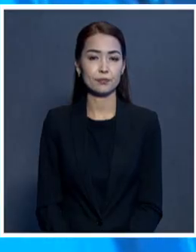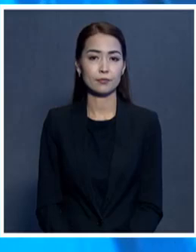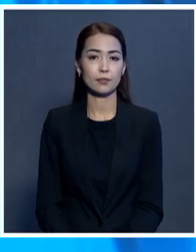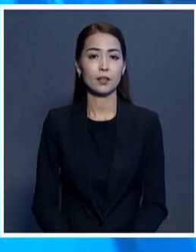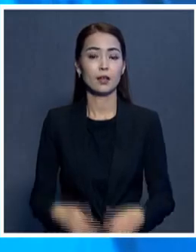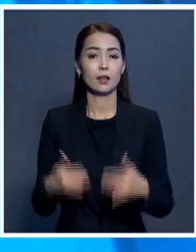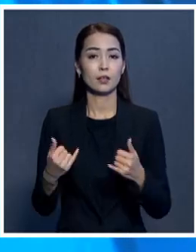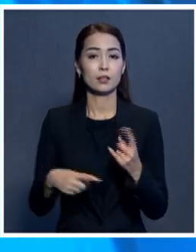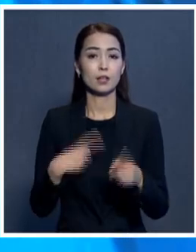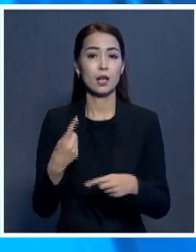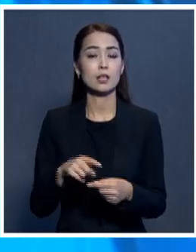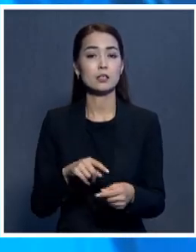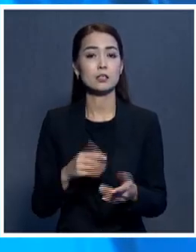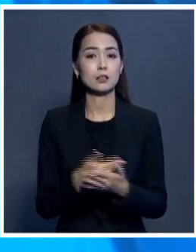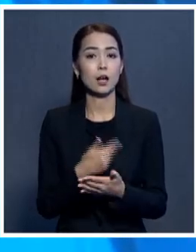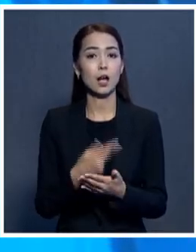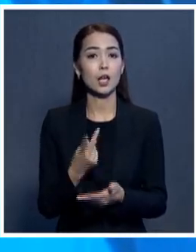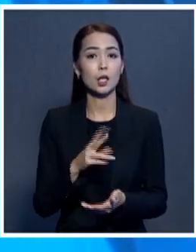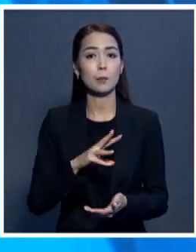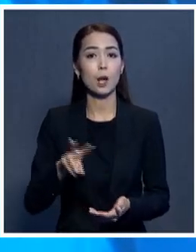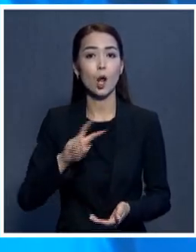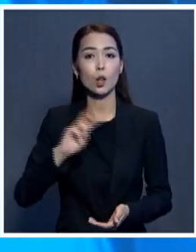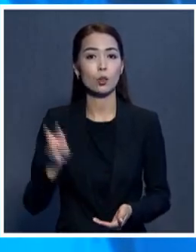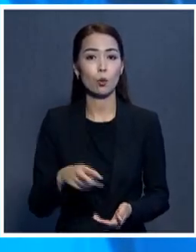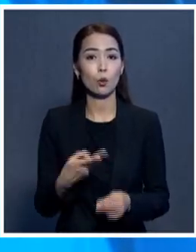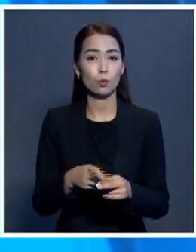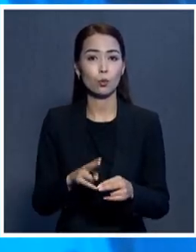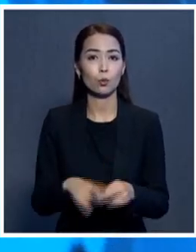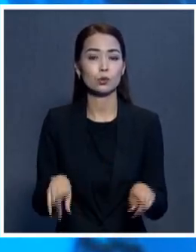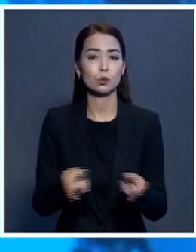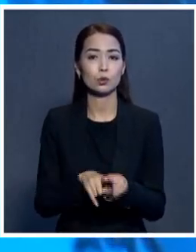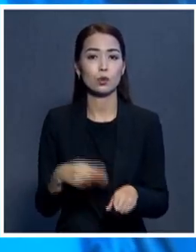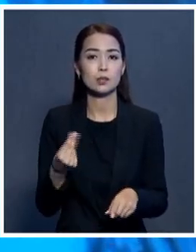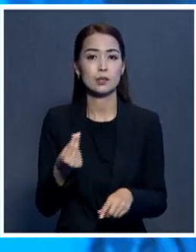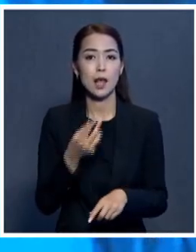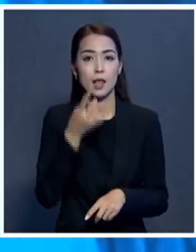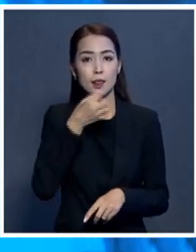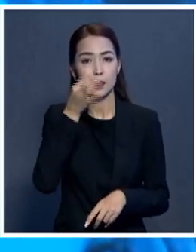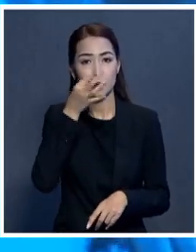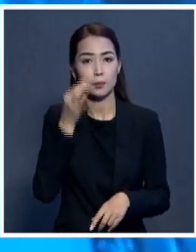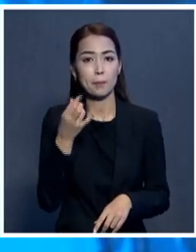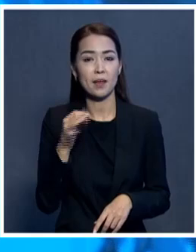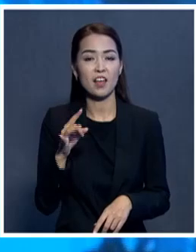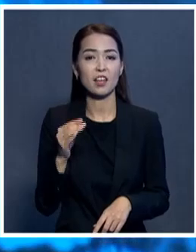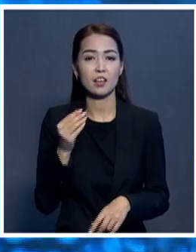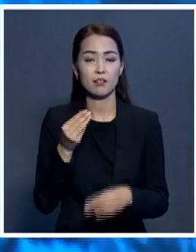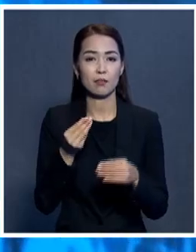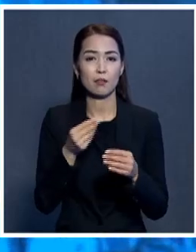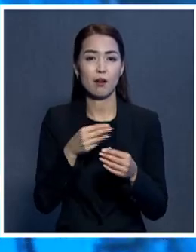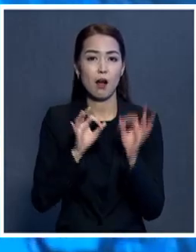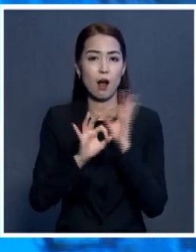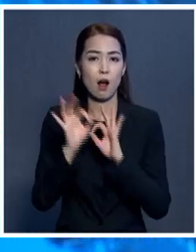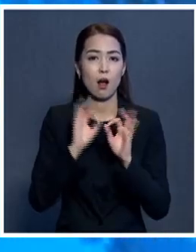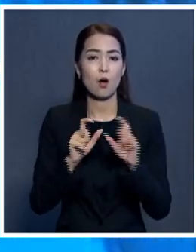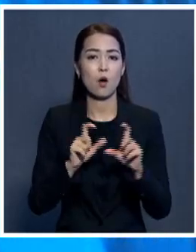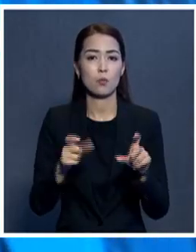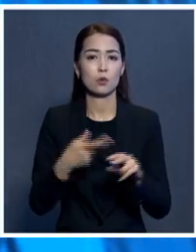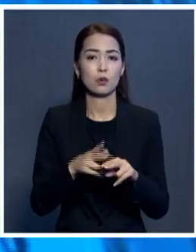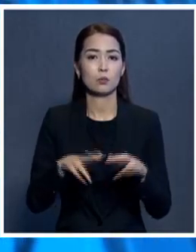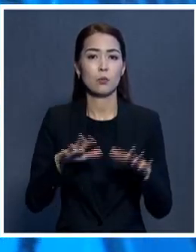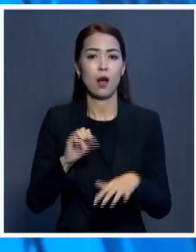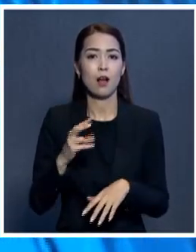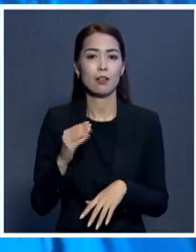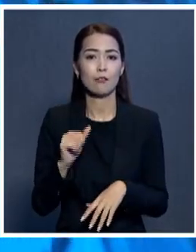Жаһаннан бірер ақпар. 2 миллиард доллар дәл осындай соманы немістің Байер фармацевтикалық компаниясы америкалық ерлі зайыптылар Альва